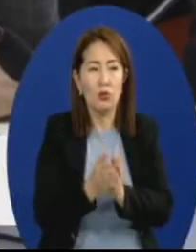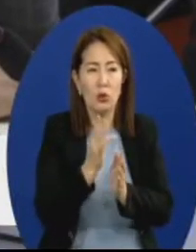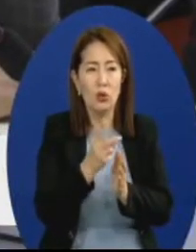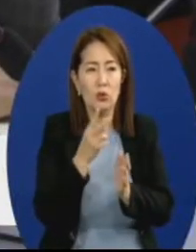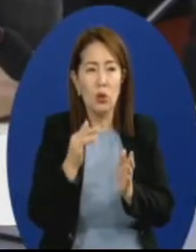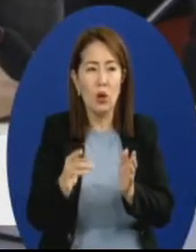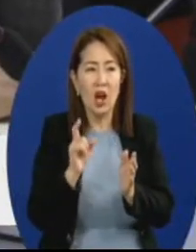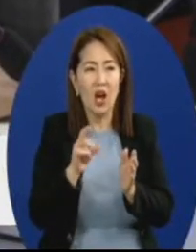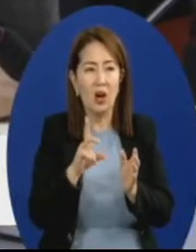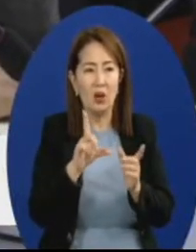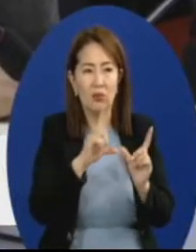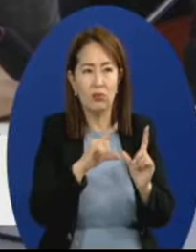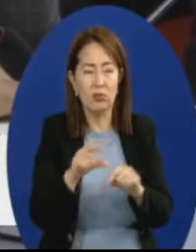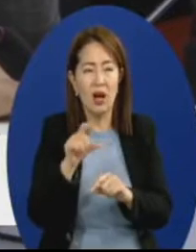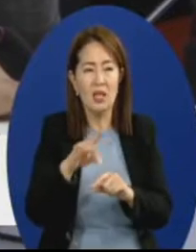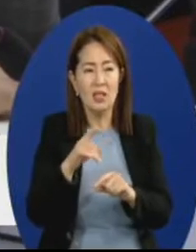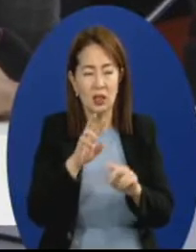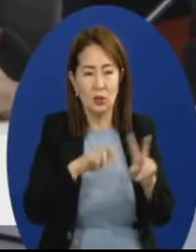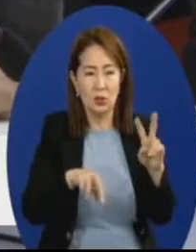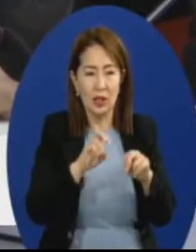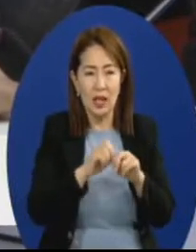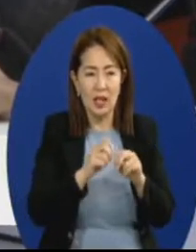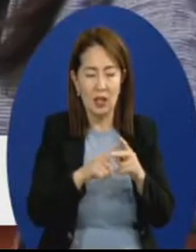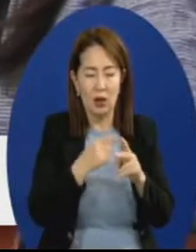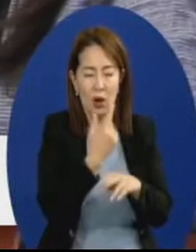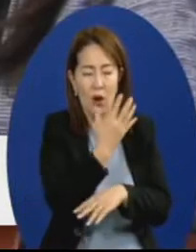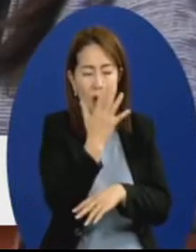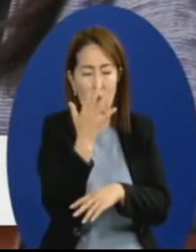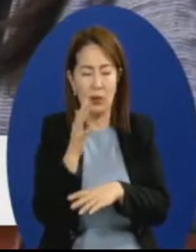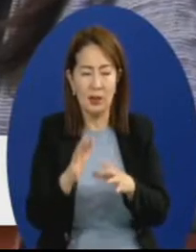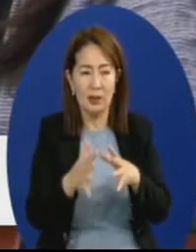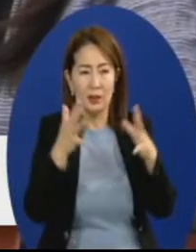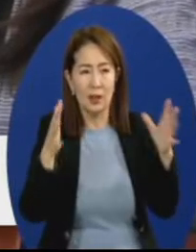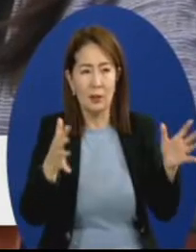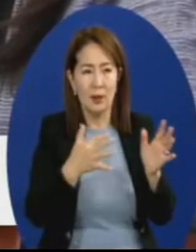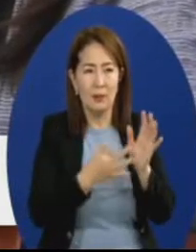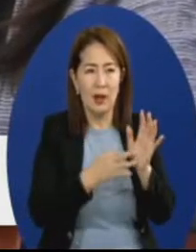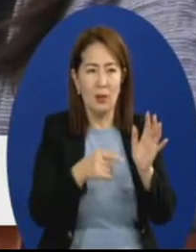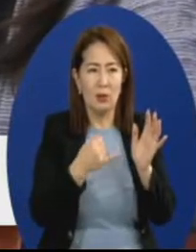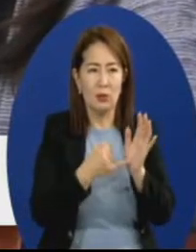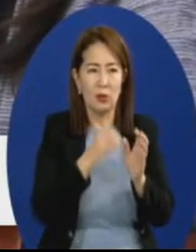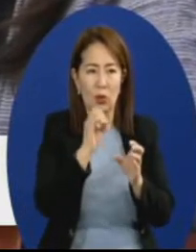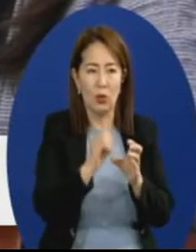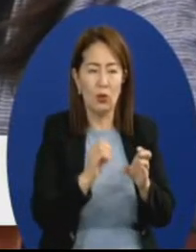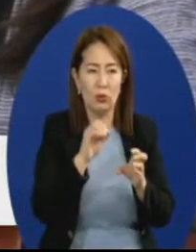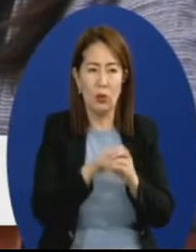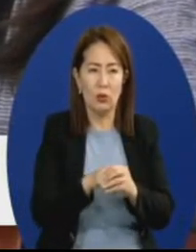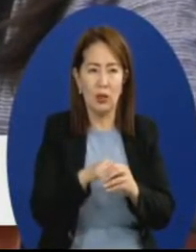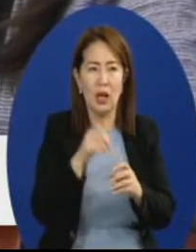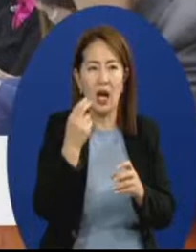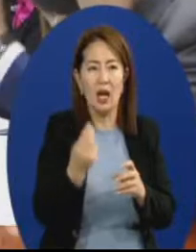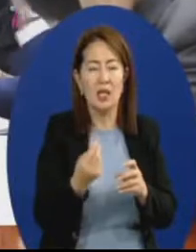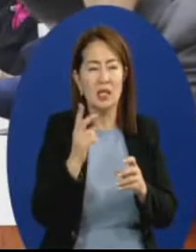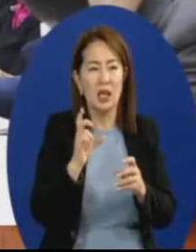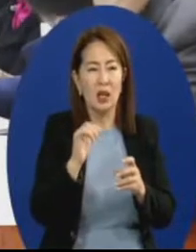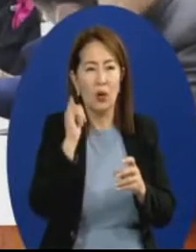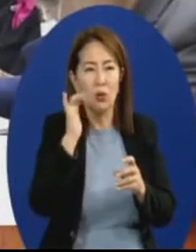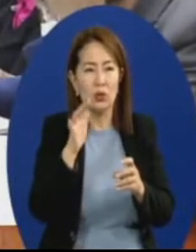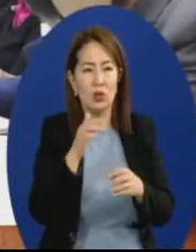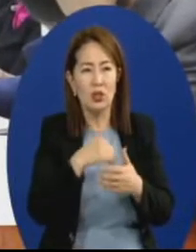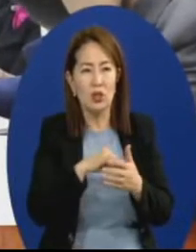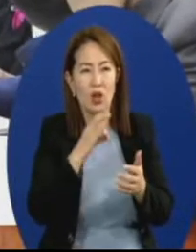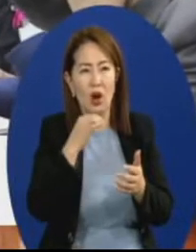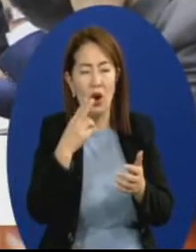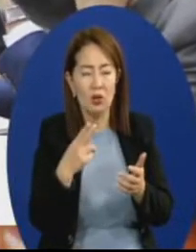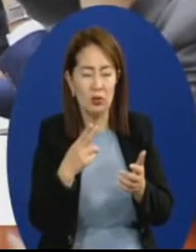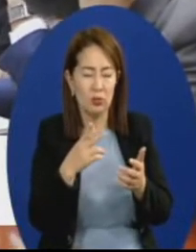экосистемийн бохирдлд эрсдлийн судалгаа хийх, огоор бүрхэгдсэн талбай хэмжээг 8.6% дүргэх, Цэнгэг усны нөөц, гол мөрний урсгал бүрэлдэх